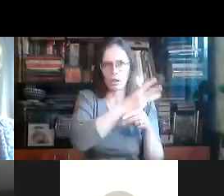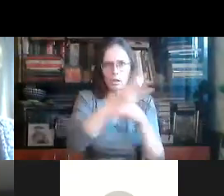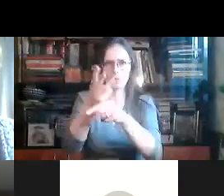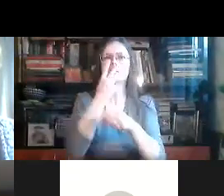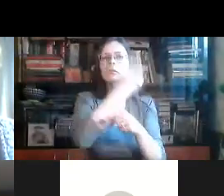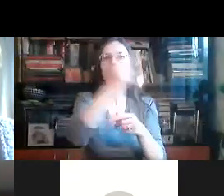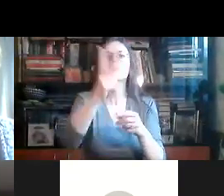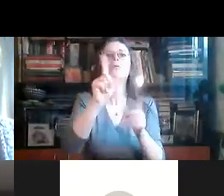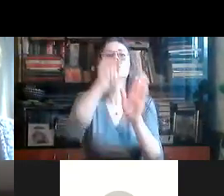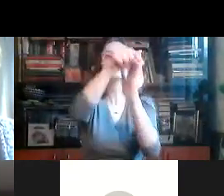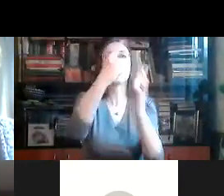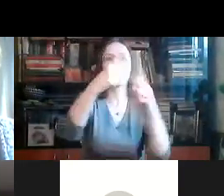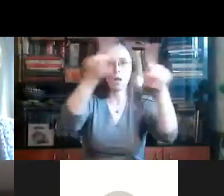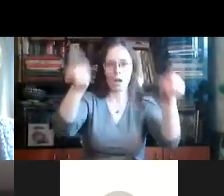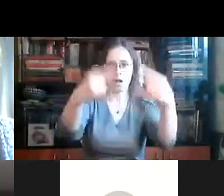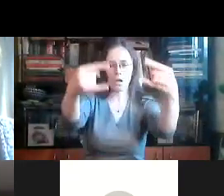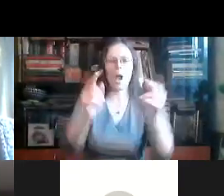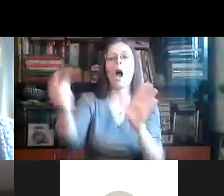процесс наладить. До этого